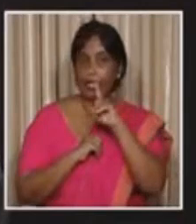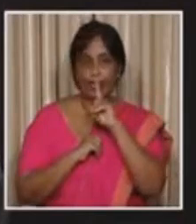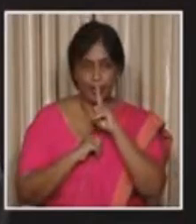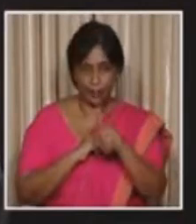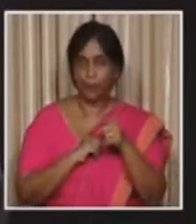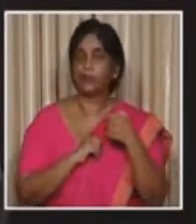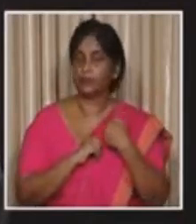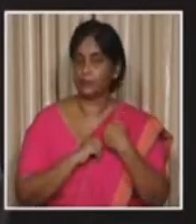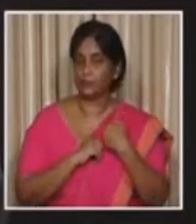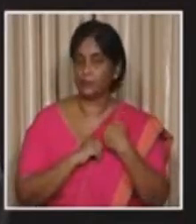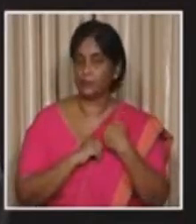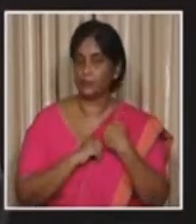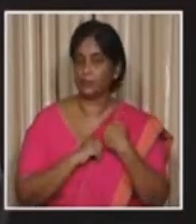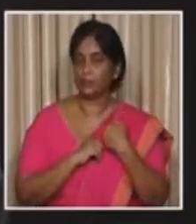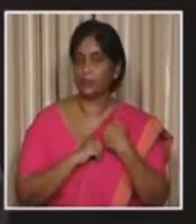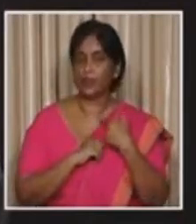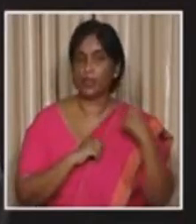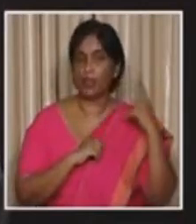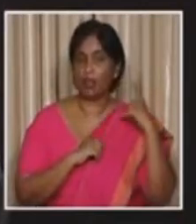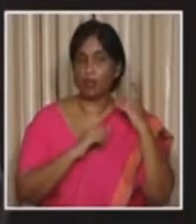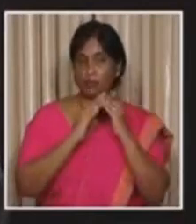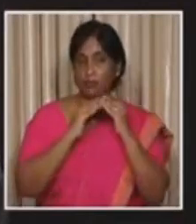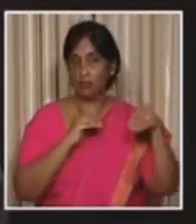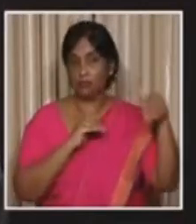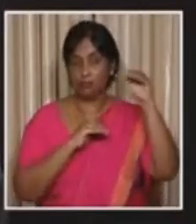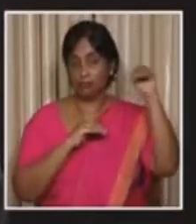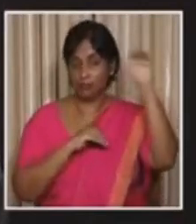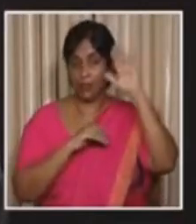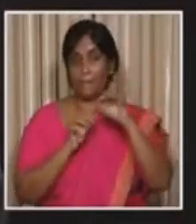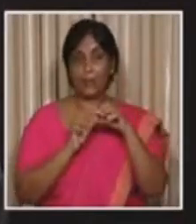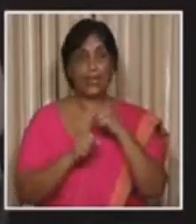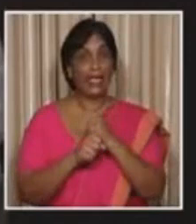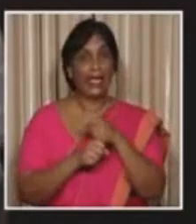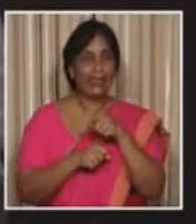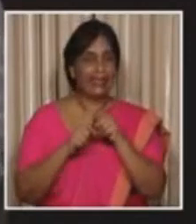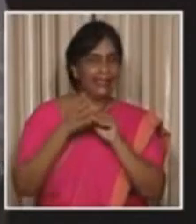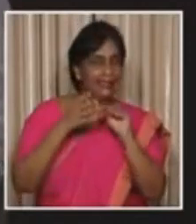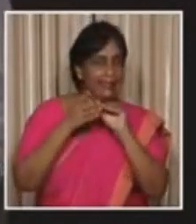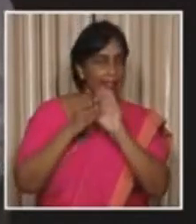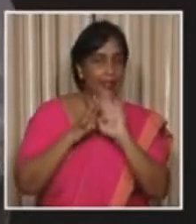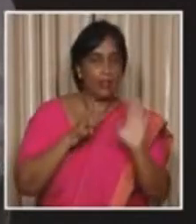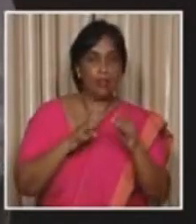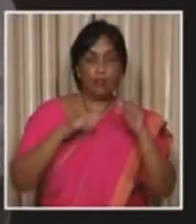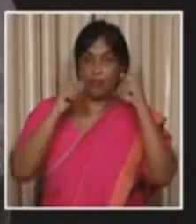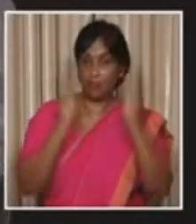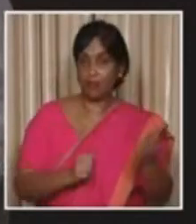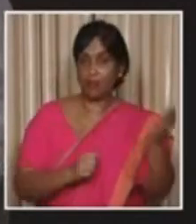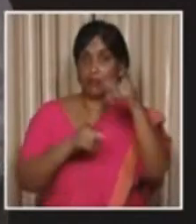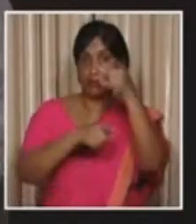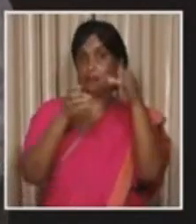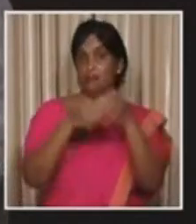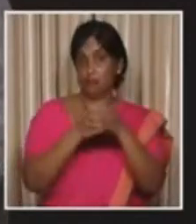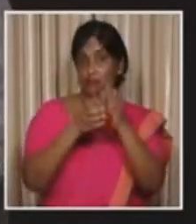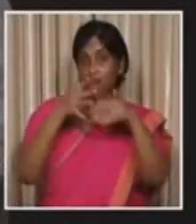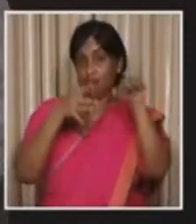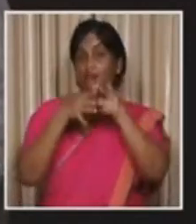මේ කතා කියන්නේ ලෙෆ්ටිනන්ට් කර්නල්ලා කර්නල්ලා බ්‍රිගේඩියර්ලා සම්බන්ධව නෙමෙයි මේ වාඩි වෙලා ඉන්න කණ්ඩායම